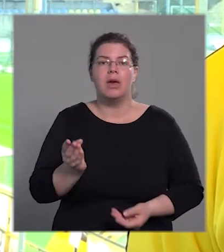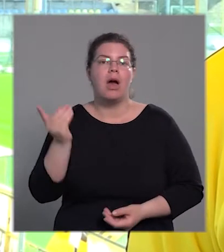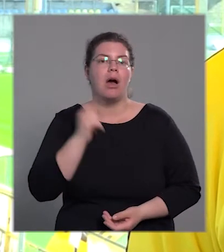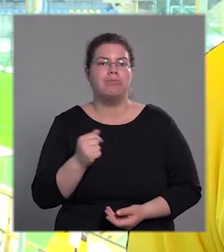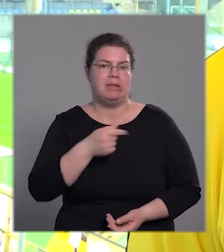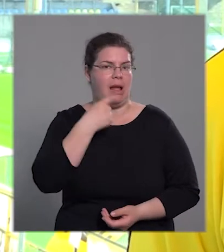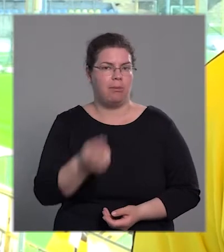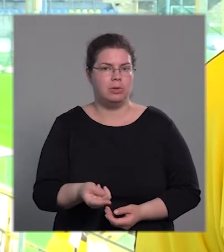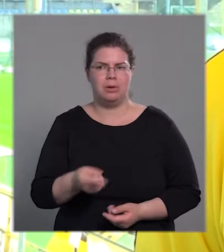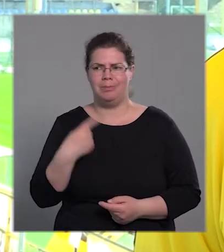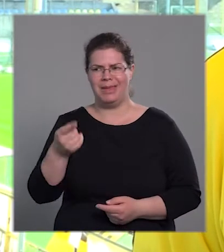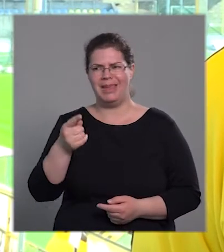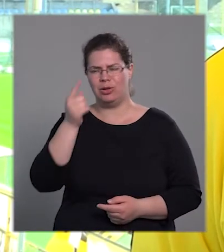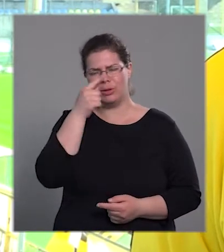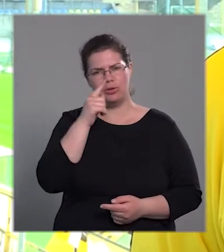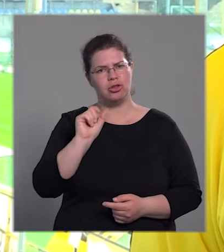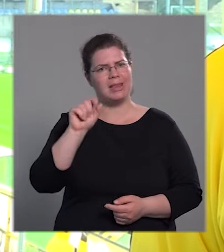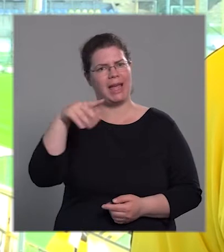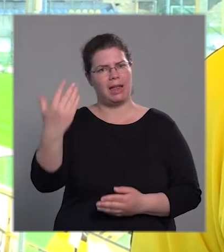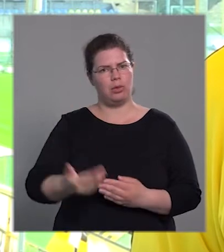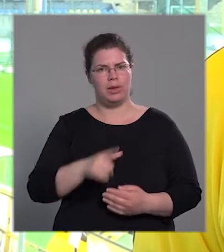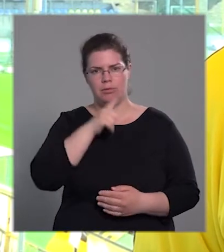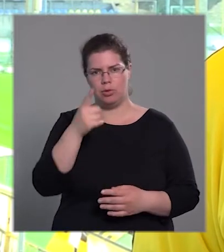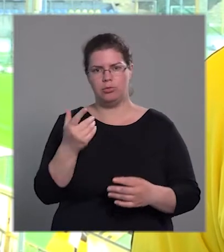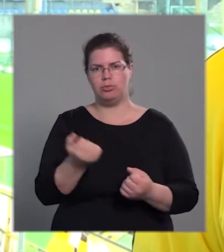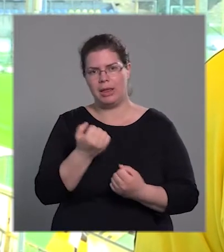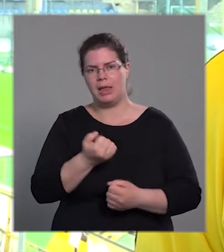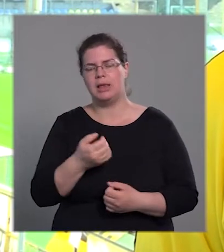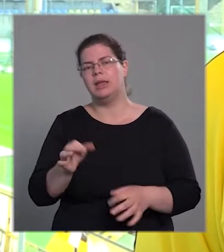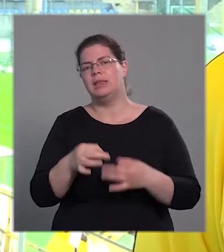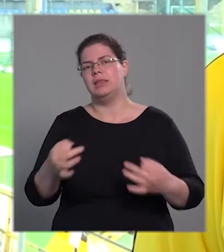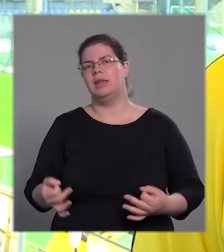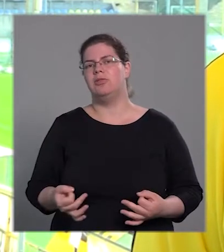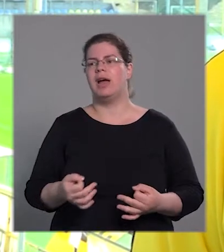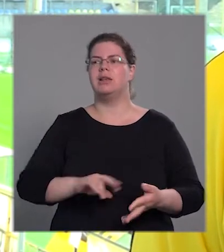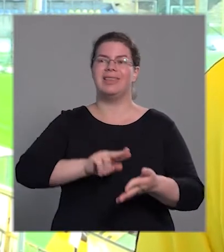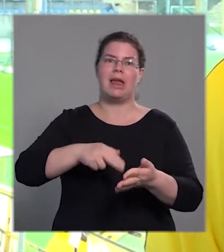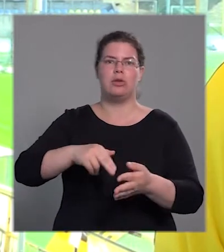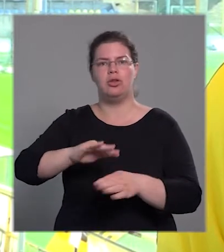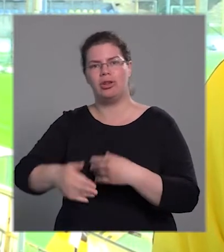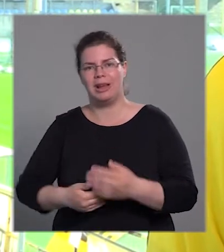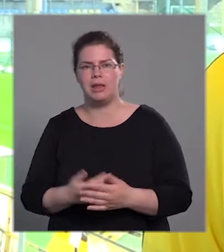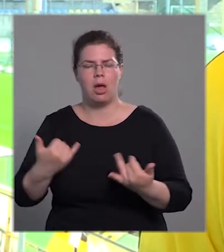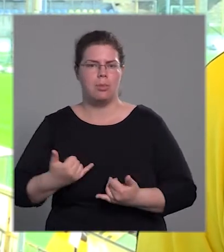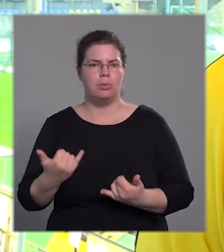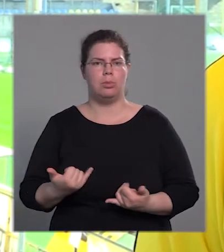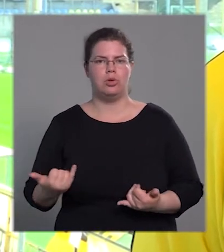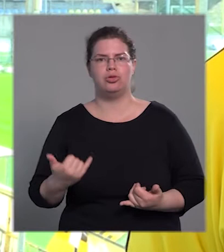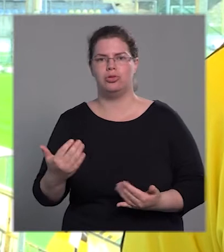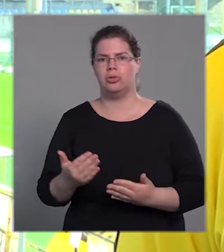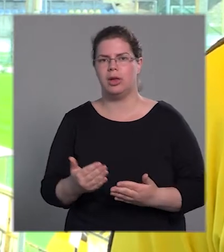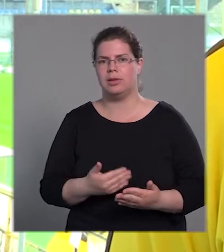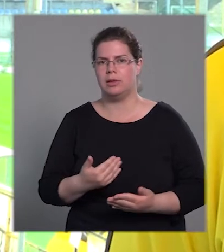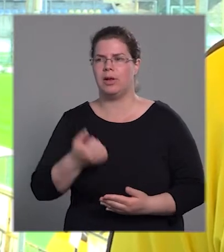mi amit elmondtunk, tehát mi június 12-ig fogunk edzeni. Nyilván lejárnak a játékosoknak a szerződései, most kezdtünk el az Dragon